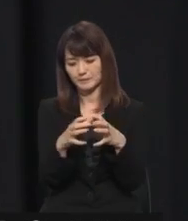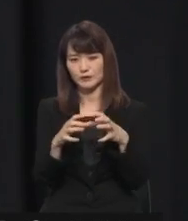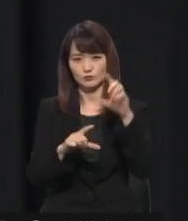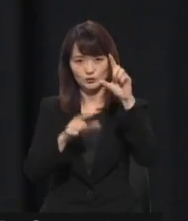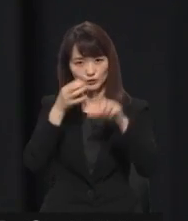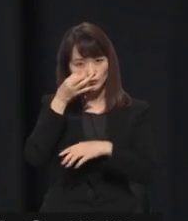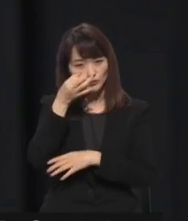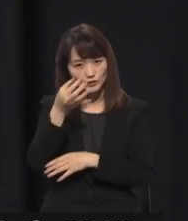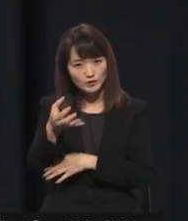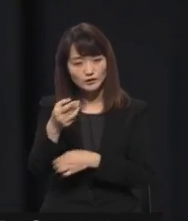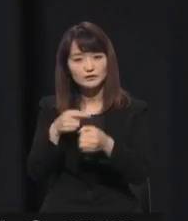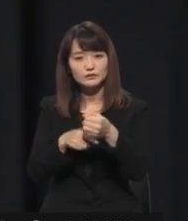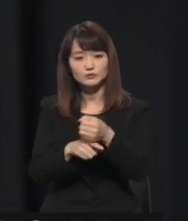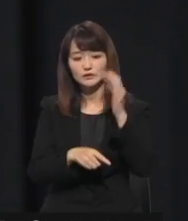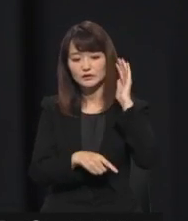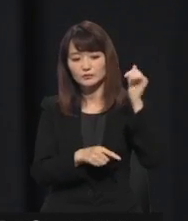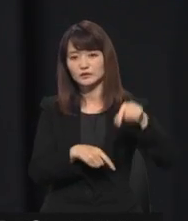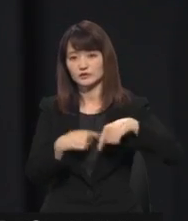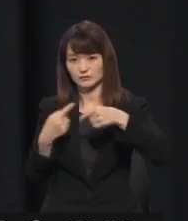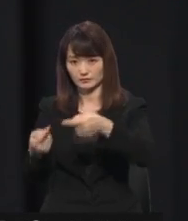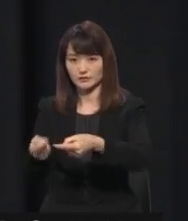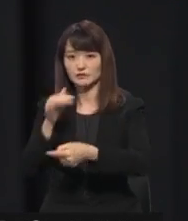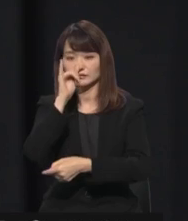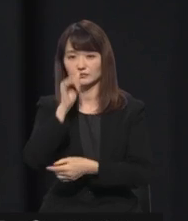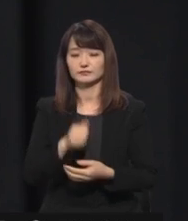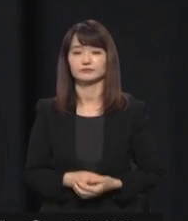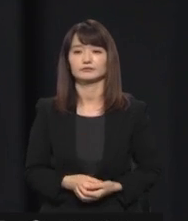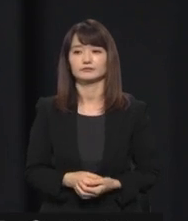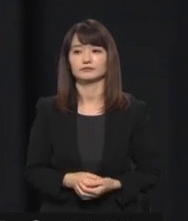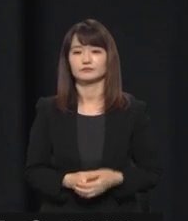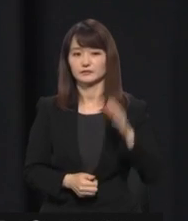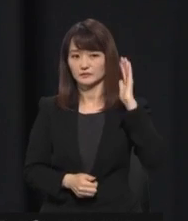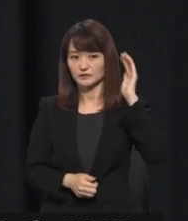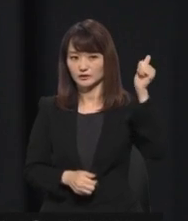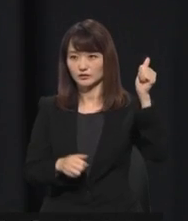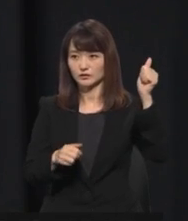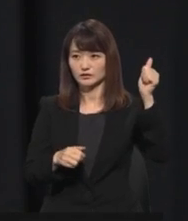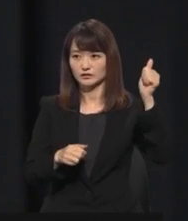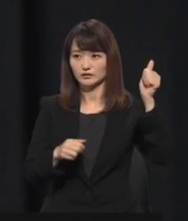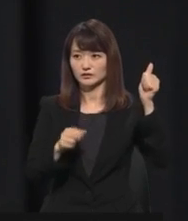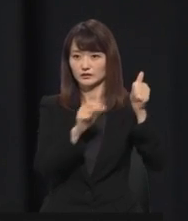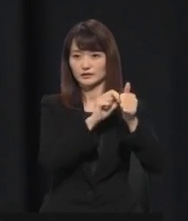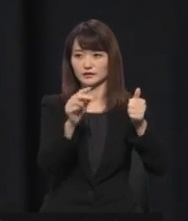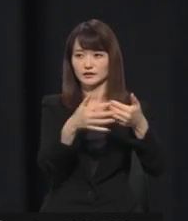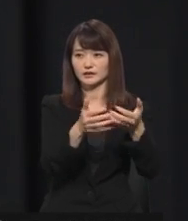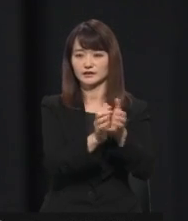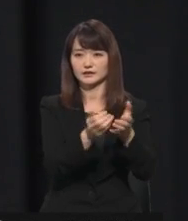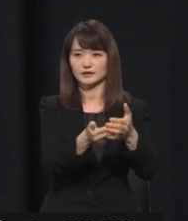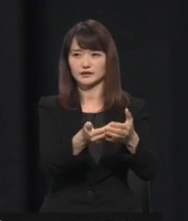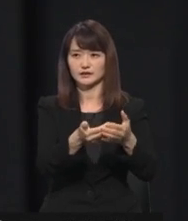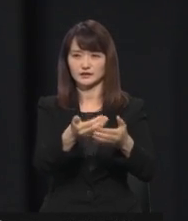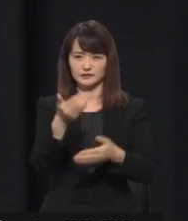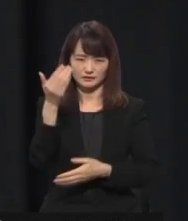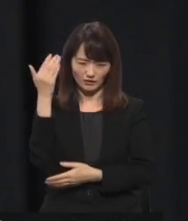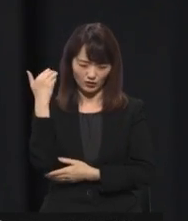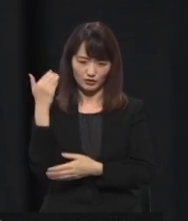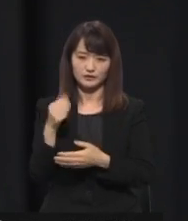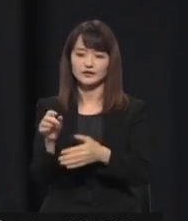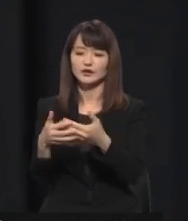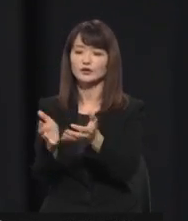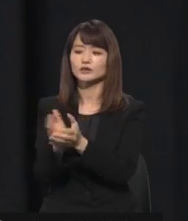가능성이 있다고 보고 그 전 대통령이 앗 앙 뿐만이 아니라 야당이 전에 사실을 여당도 자주 만나야 된다고